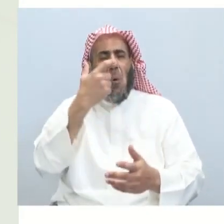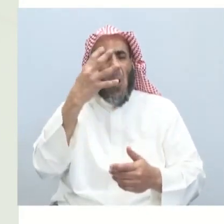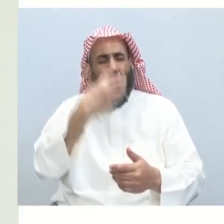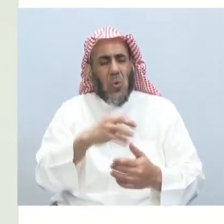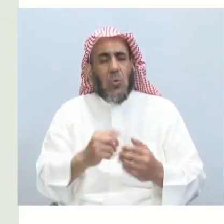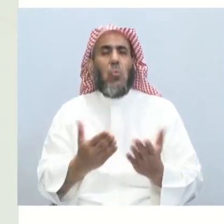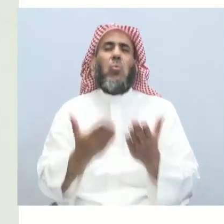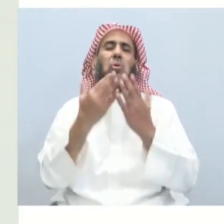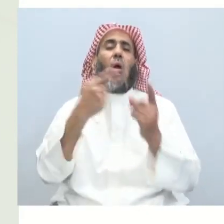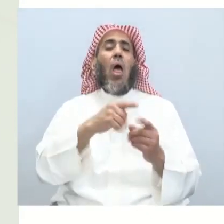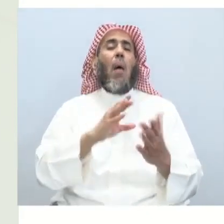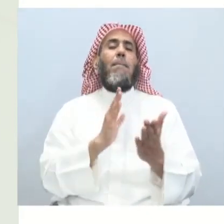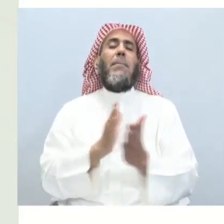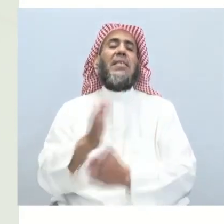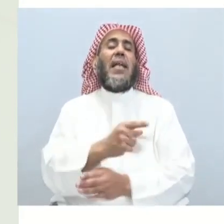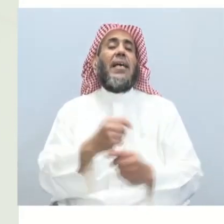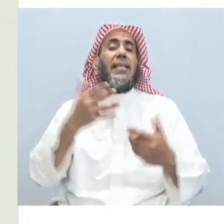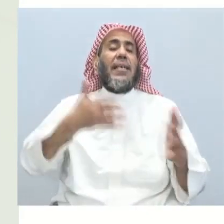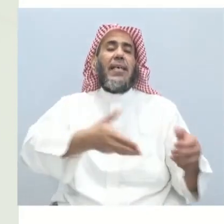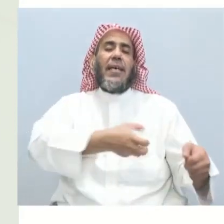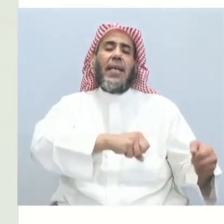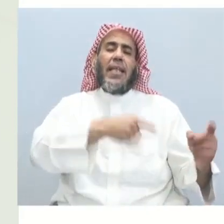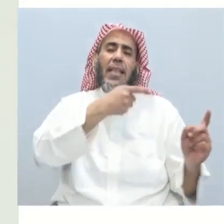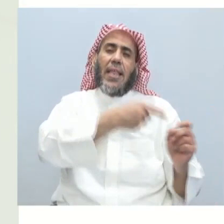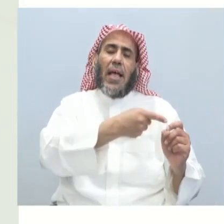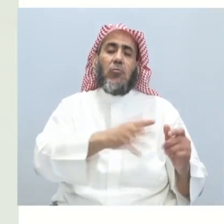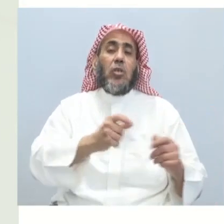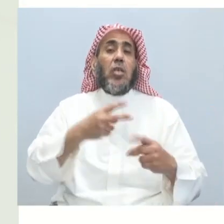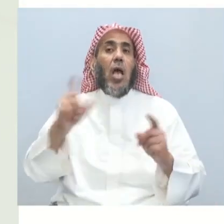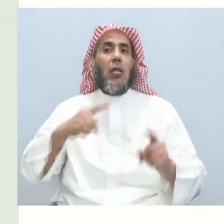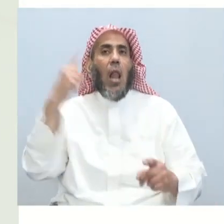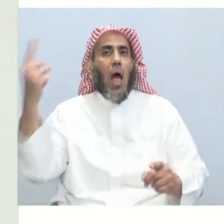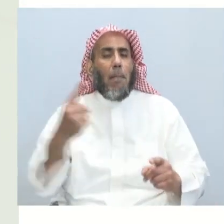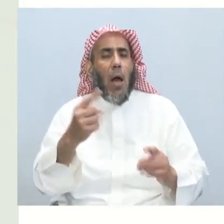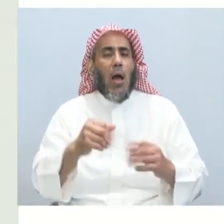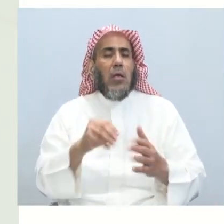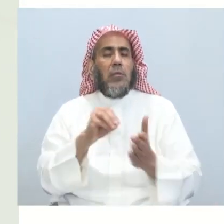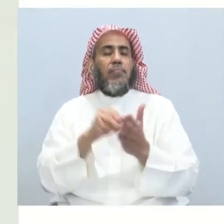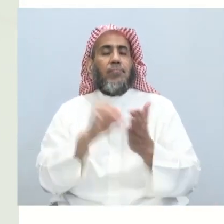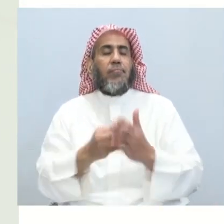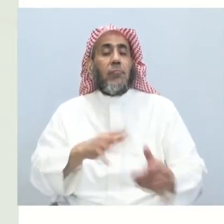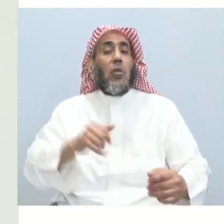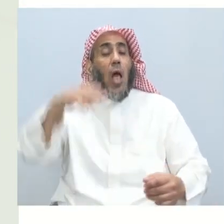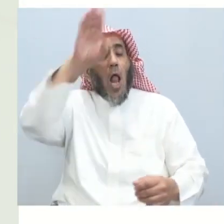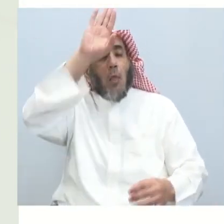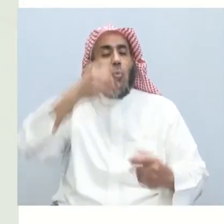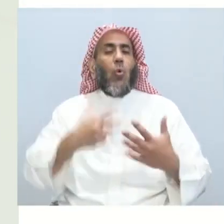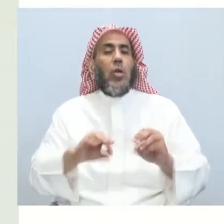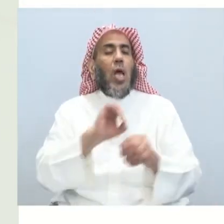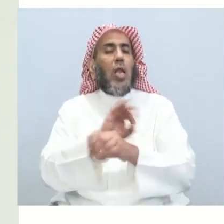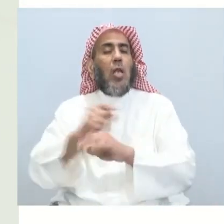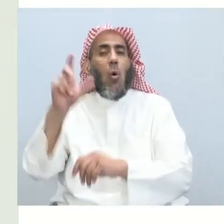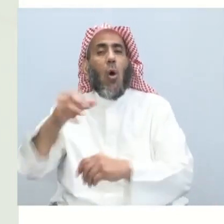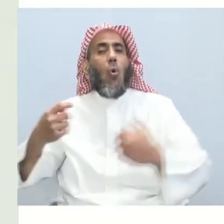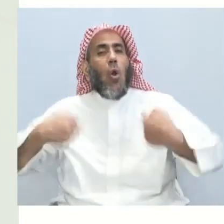والدعاء له مجالات الرثاء بمعنى انهم رثوا الشخصيات العامه فقد تناول رثاء الملوك ورجال الدعوه